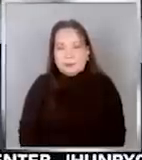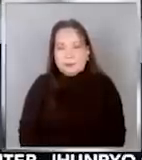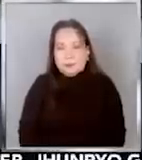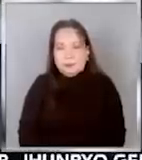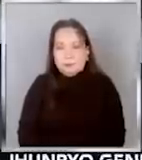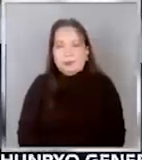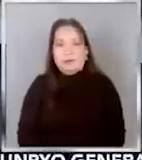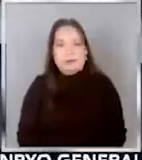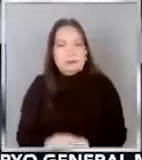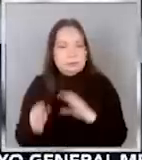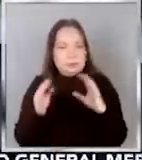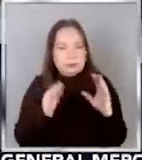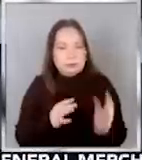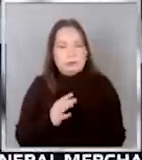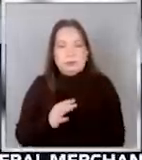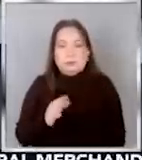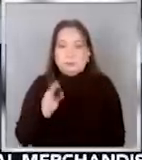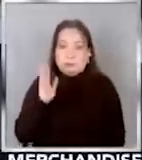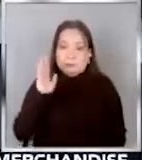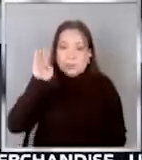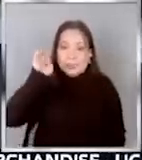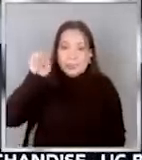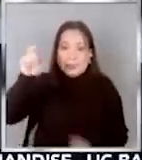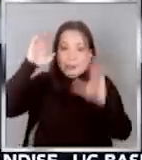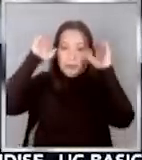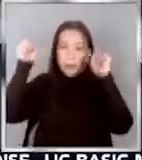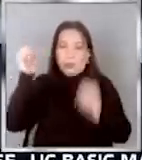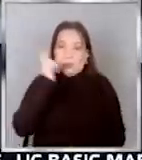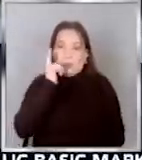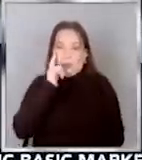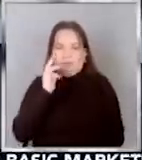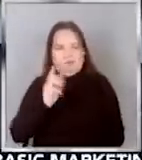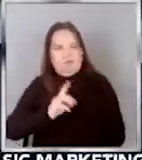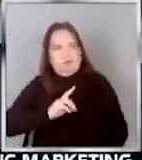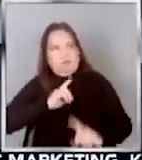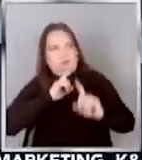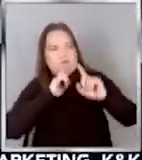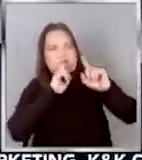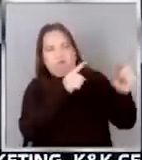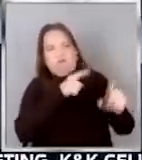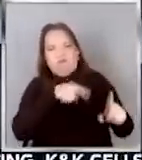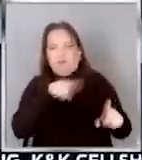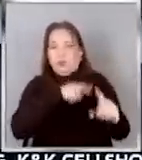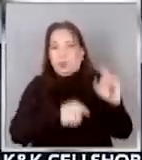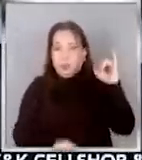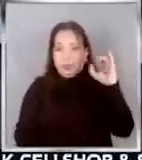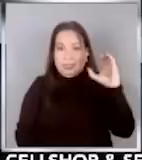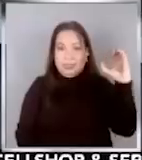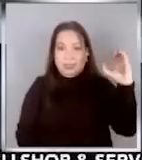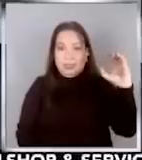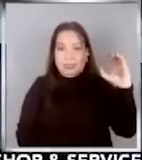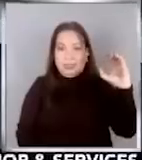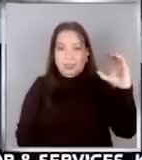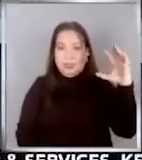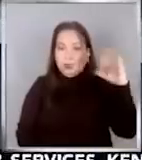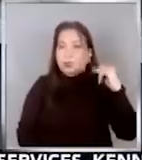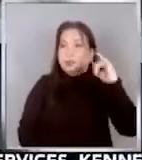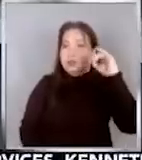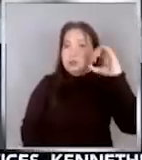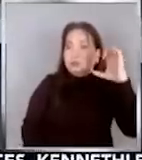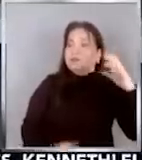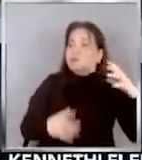Bumuwelta si dating Pangulong Rodrigo Duterte sa International Criminal Court o ICC. Ito ay matapos payagan ng ICC